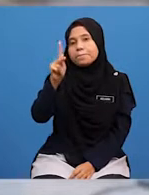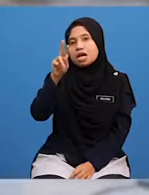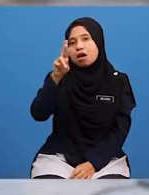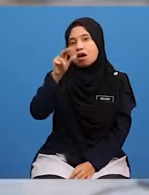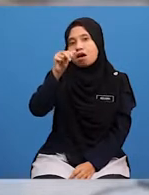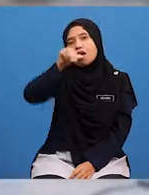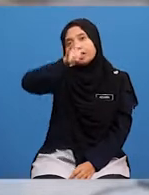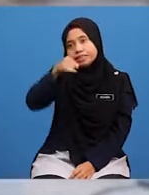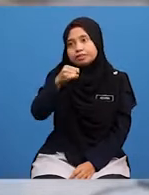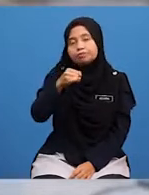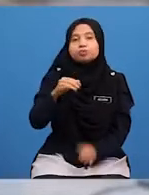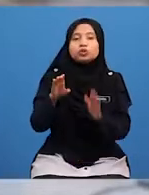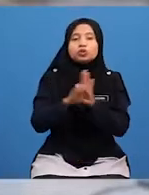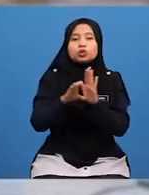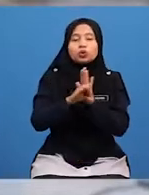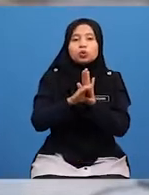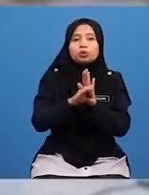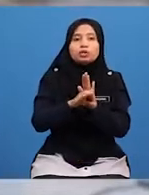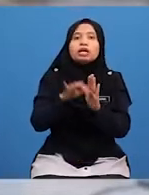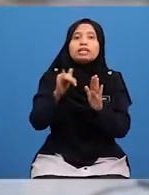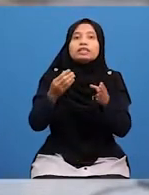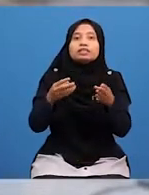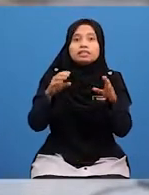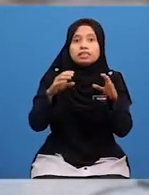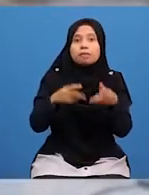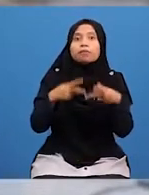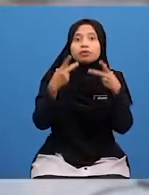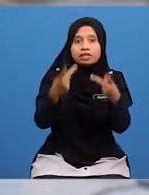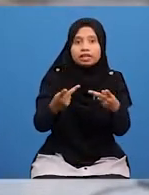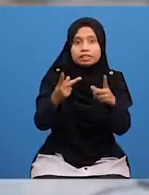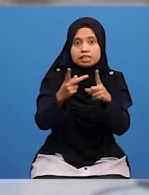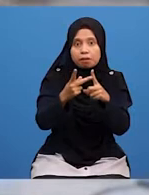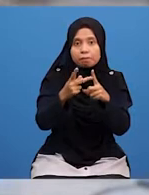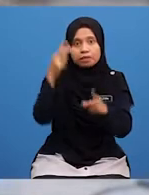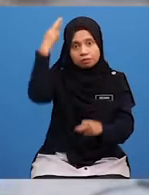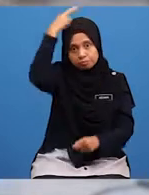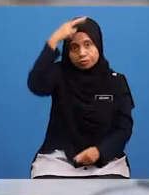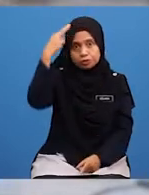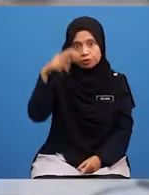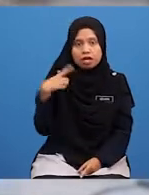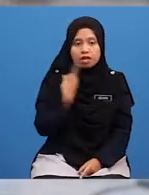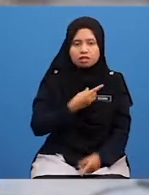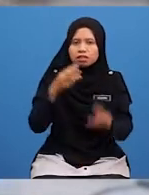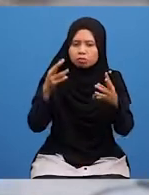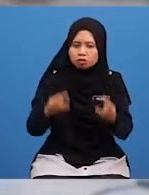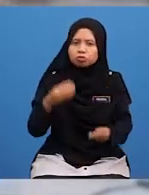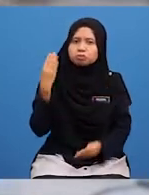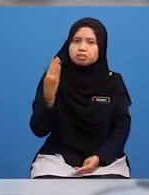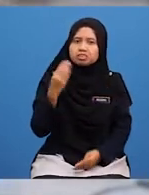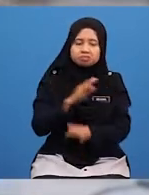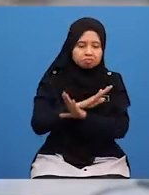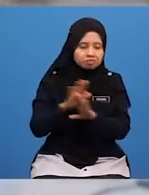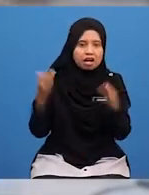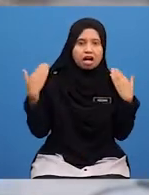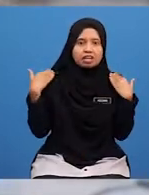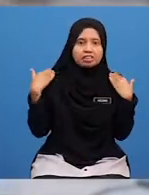Demikianlah murid-murid beberapa contoh mukjizat yang dikurniakan kepada para rasul. Kita manusia biasa